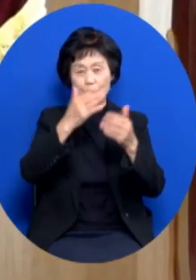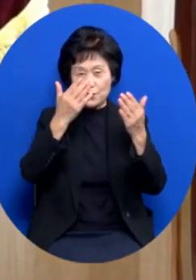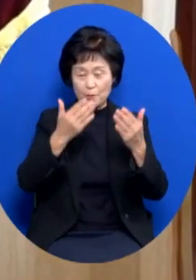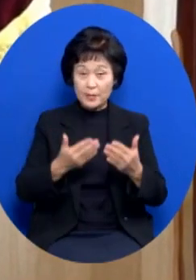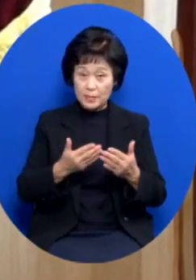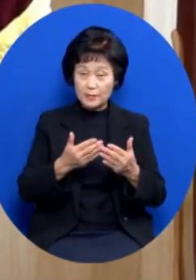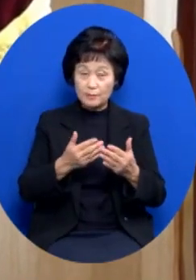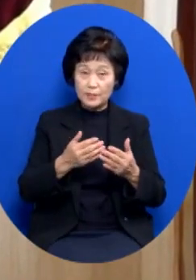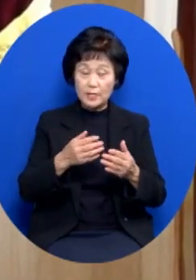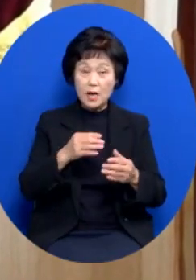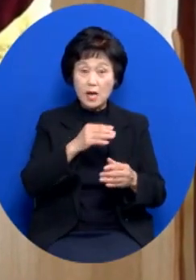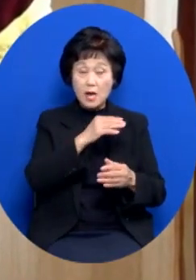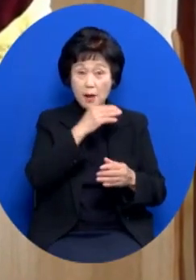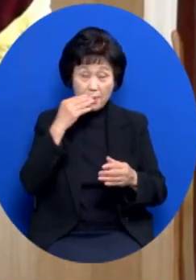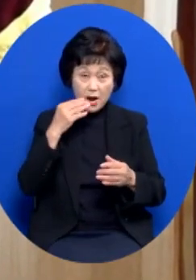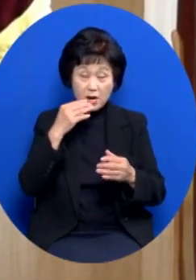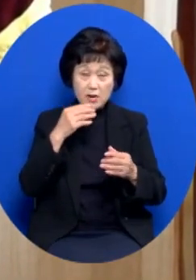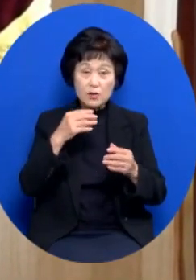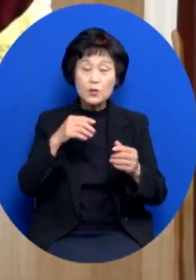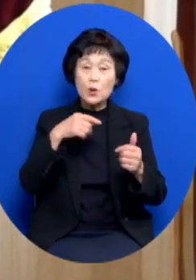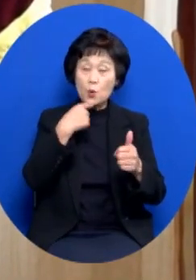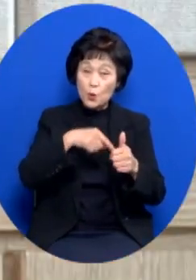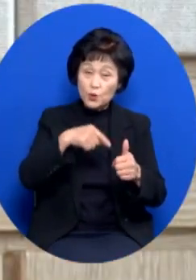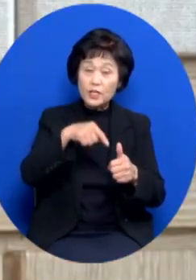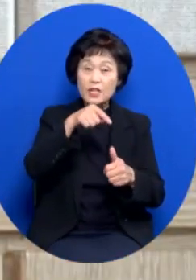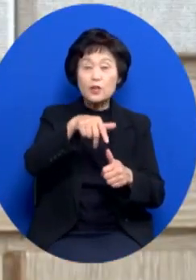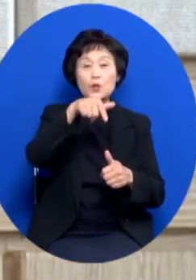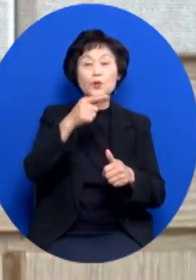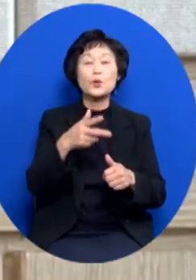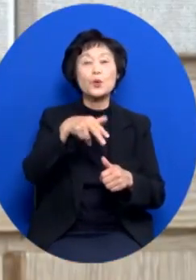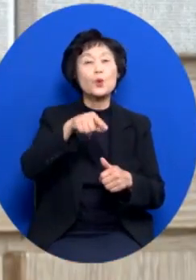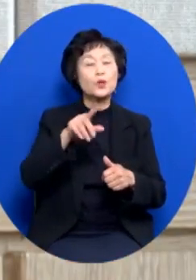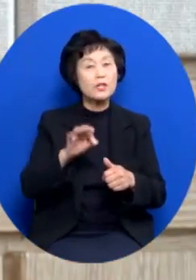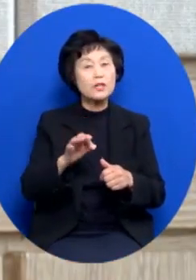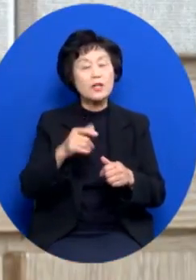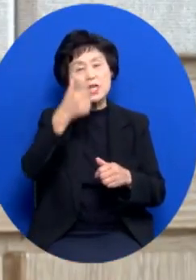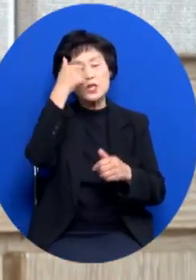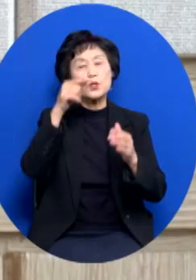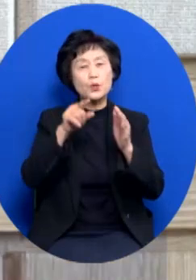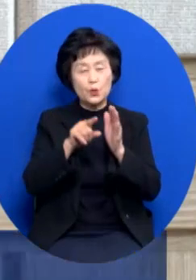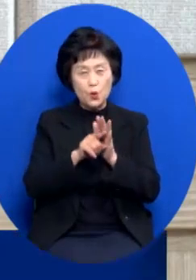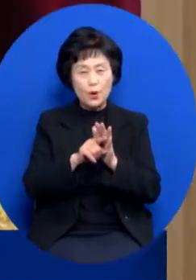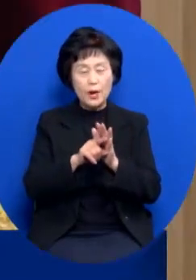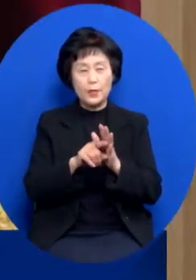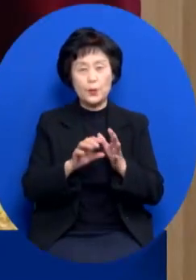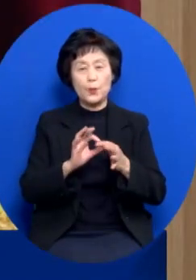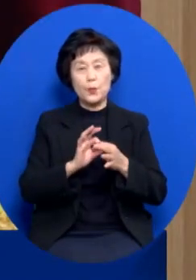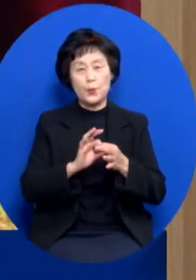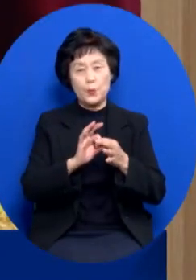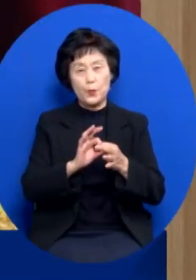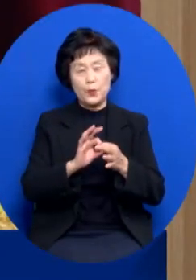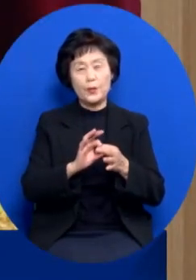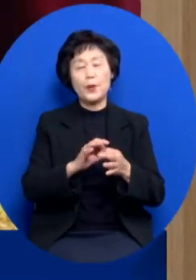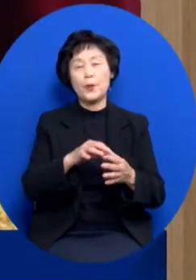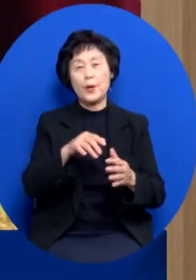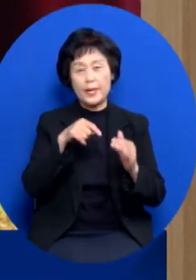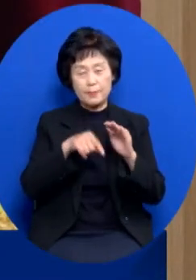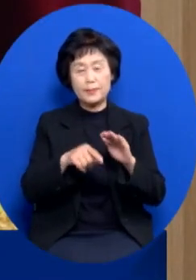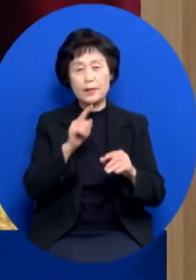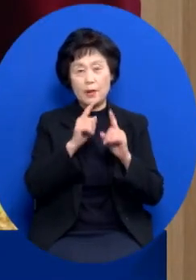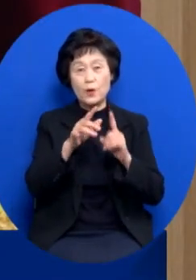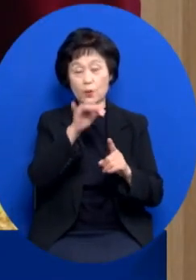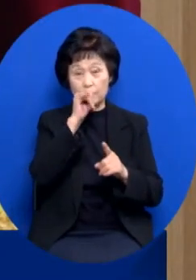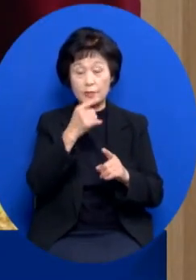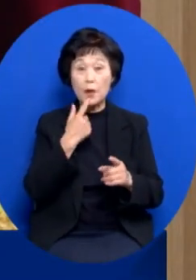교정은 기독교 가치관과도 매우 밀접한 연관이 있는 분야라고 말합니다. 저희가 우리 범죄자들을 주의